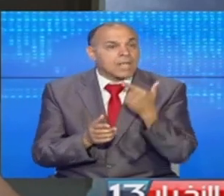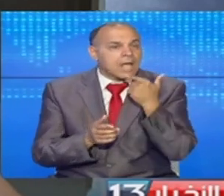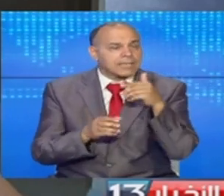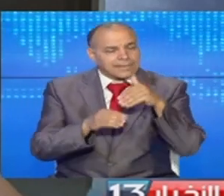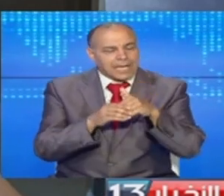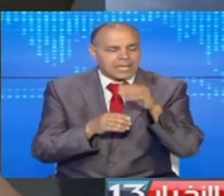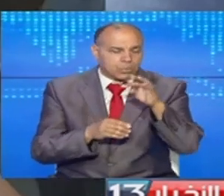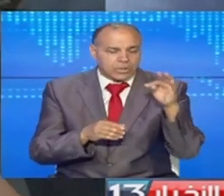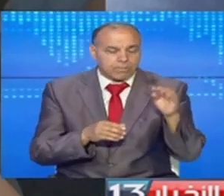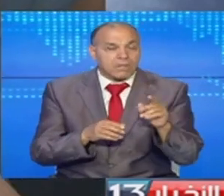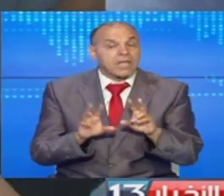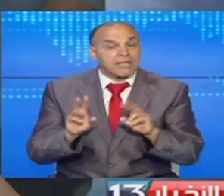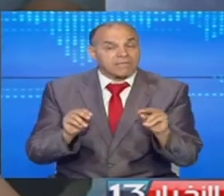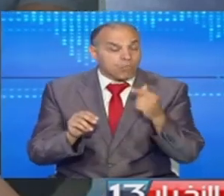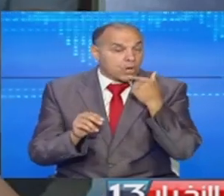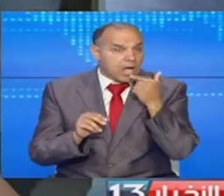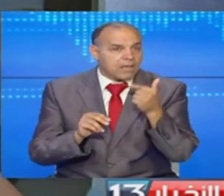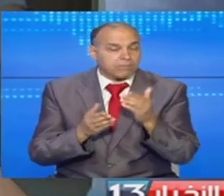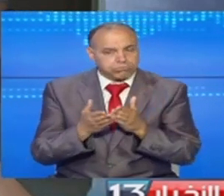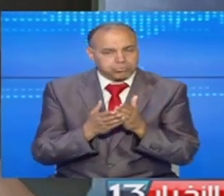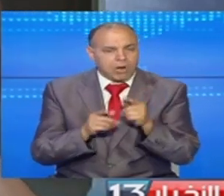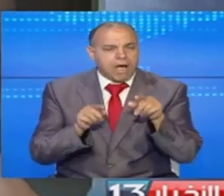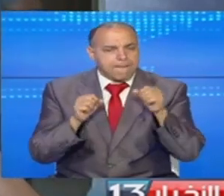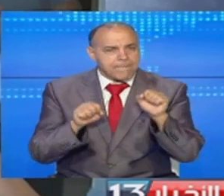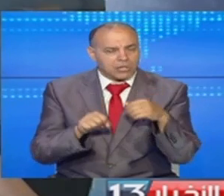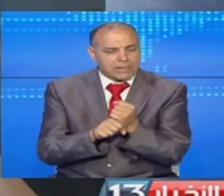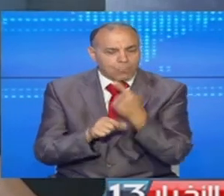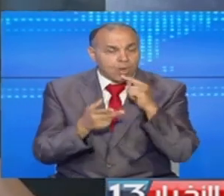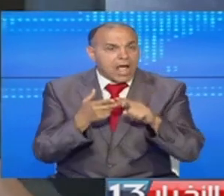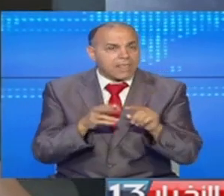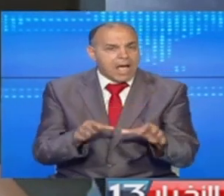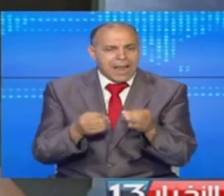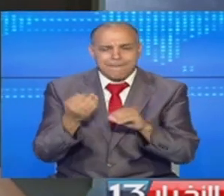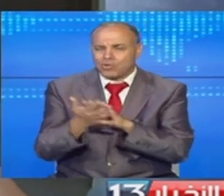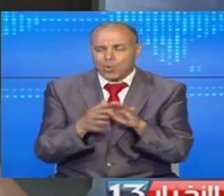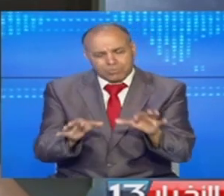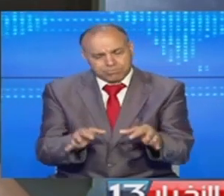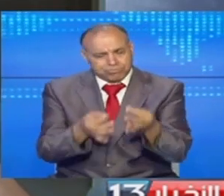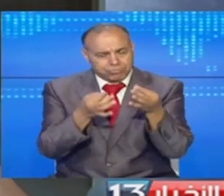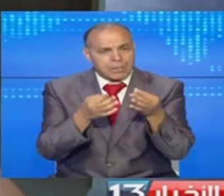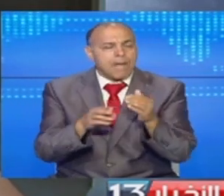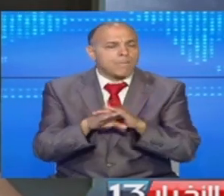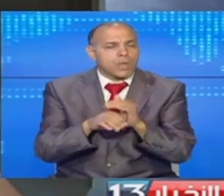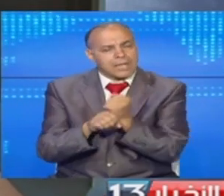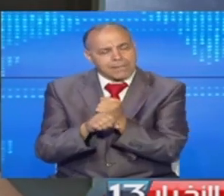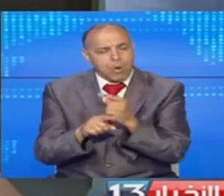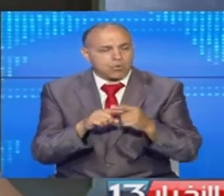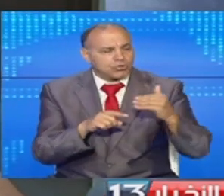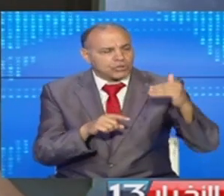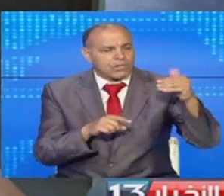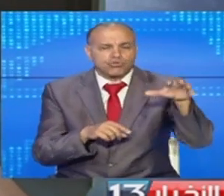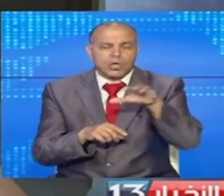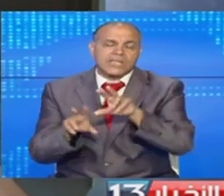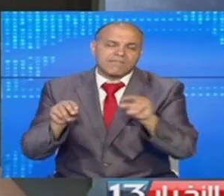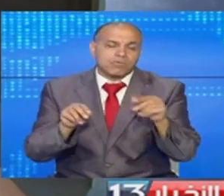ولاية تطاوين. على نفس المنهاج هذايا سيتم العمل على حل كل الإشكاليات المتعلقة بالتشغيل والتنمية بالنسبة لباقي